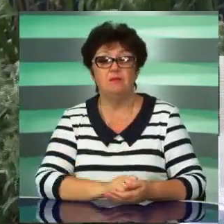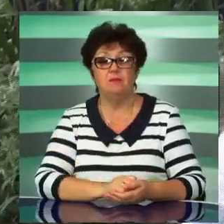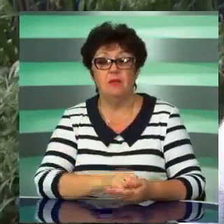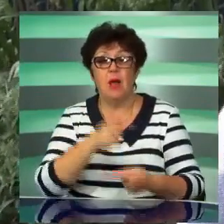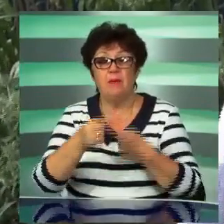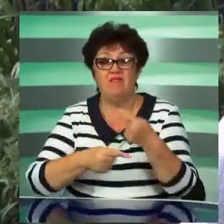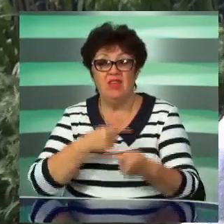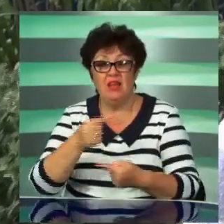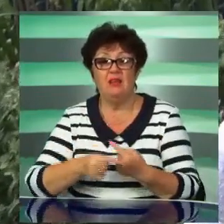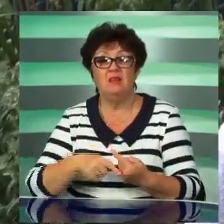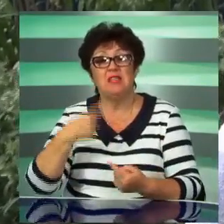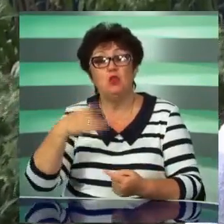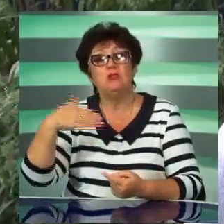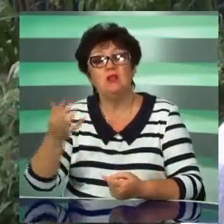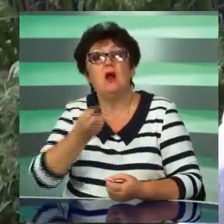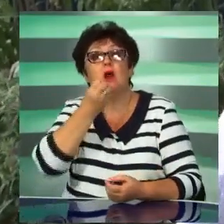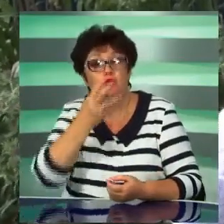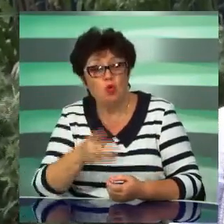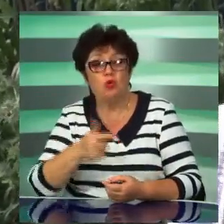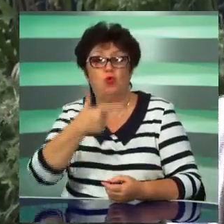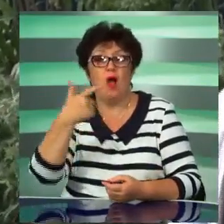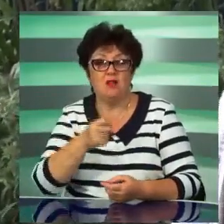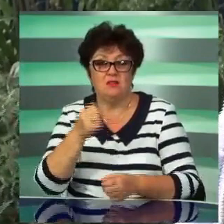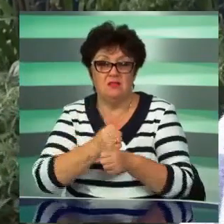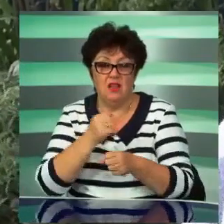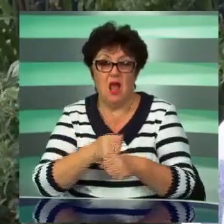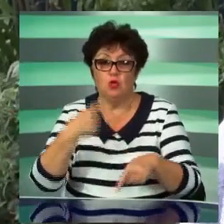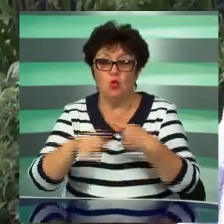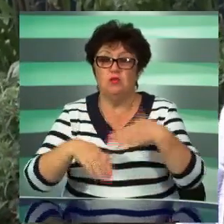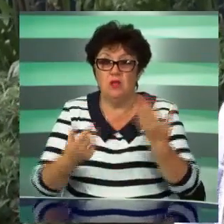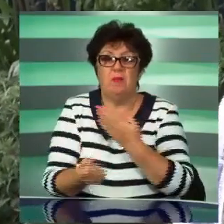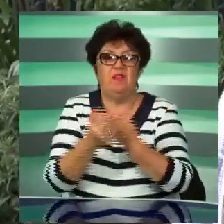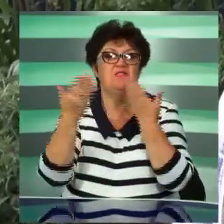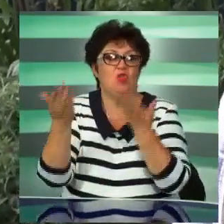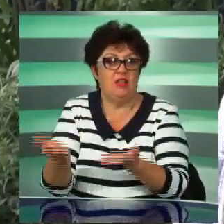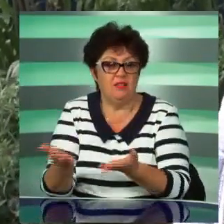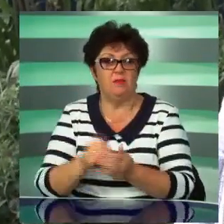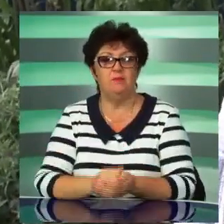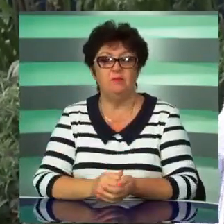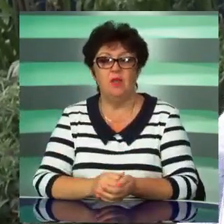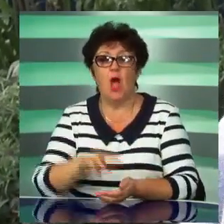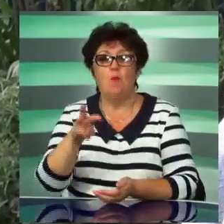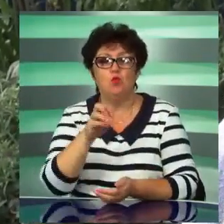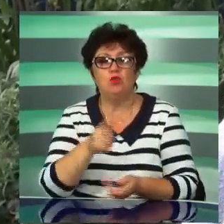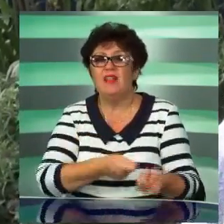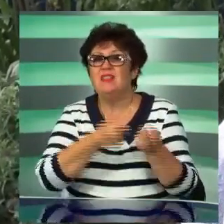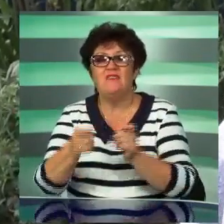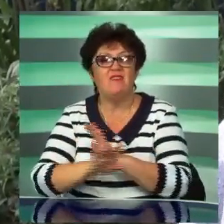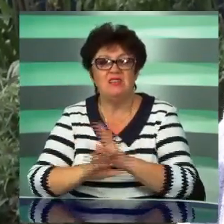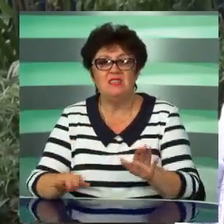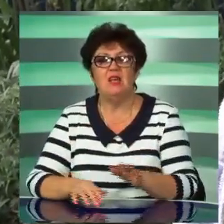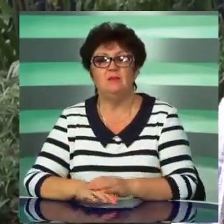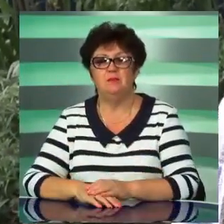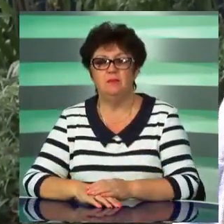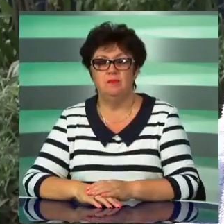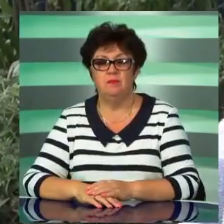провели нам, с одной стороны, хорошо, что газ, а с другой стороны, вот появилось вот это. Мусор не вывозили от нас сюда.